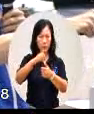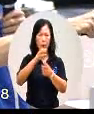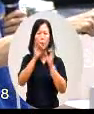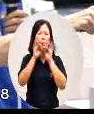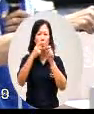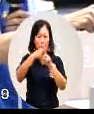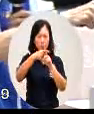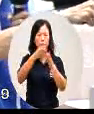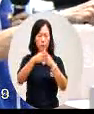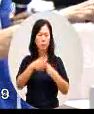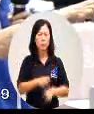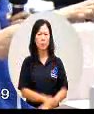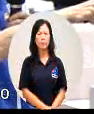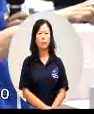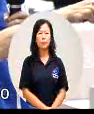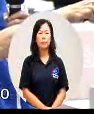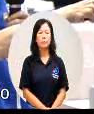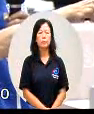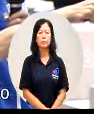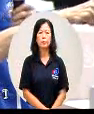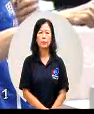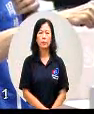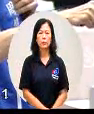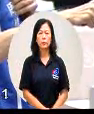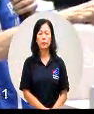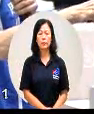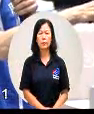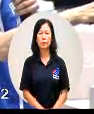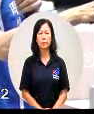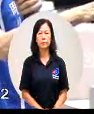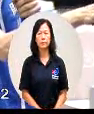任。再来第六个，下一章